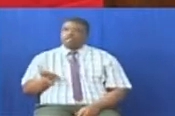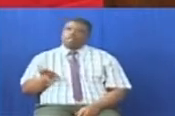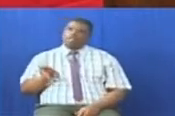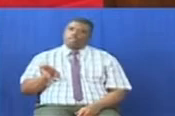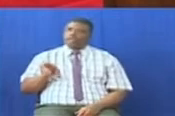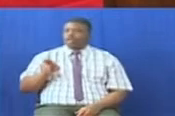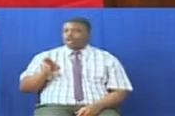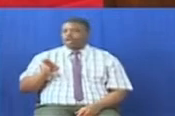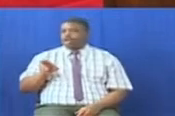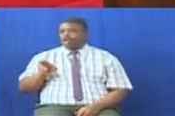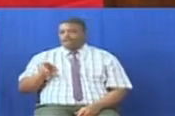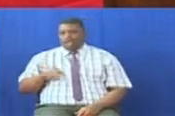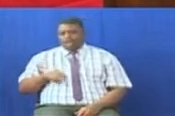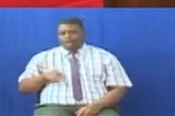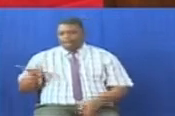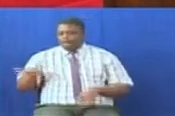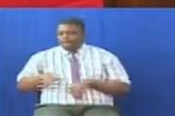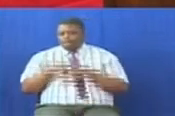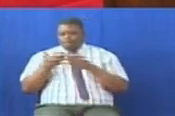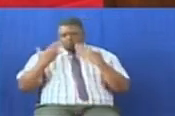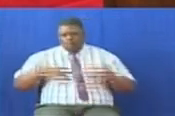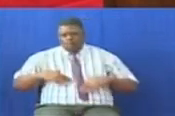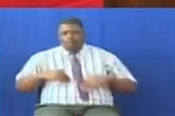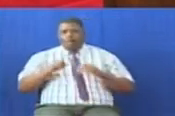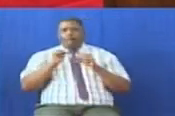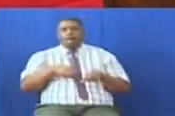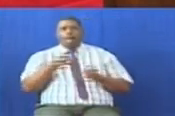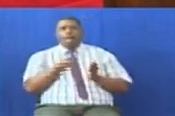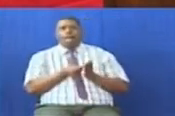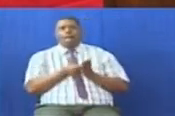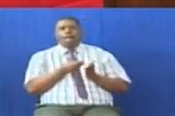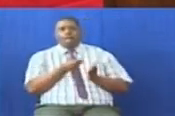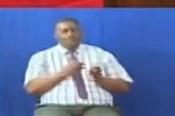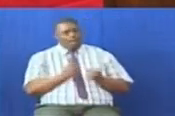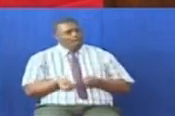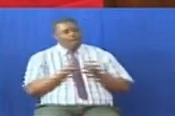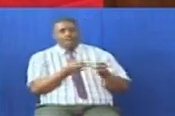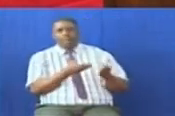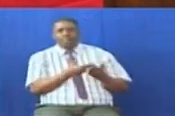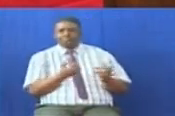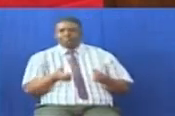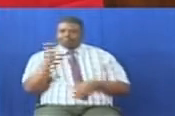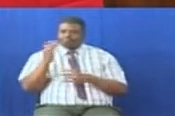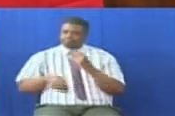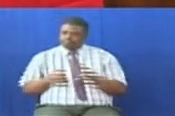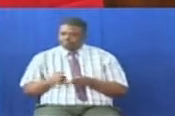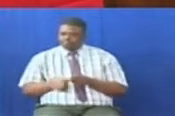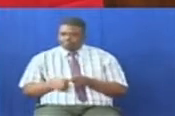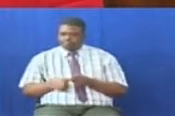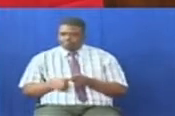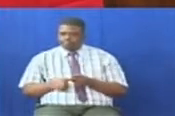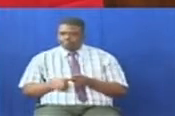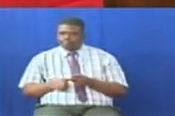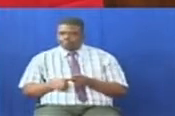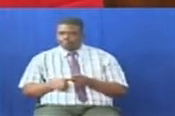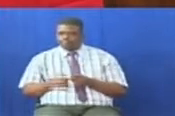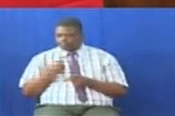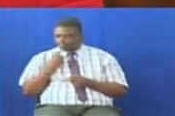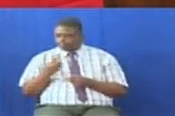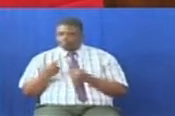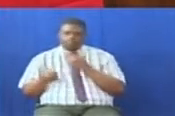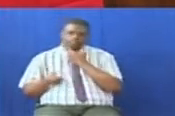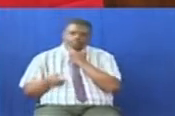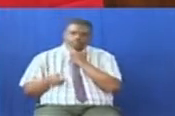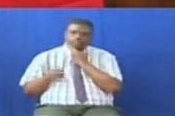hasa NHIF, ni lazima hizi pesa za halmashauri zipelekwe, kwa sababu mwisho wa siku wananchi, kama nilivyosema, hawapati